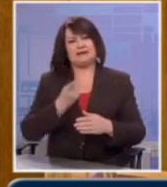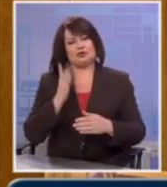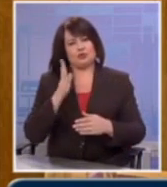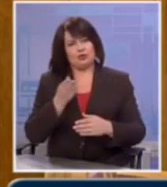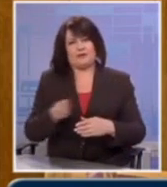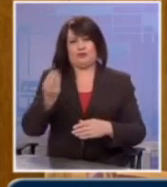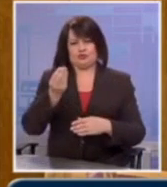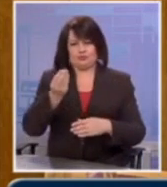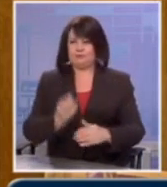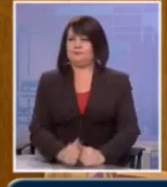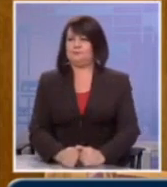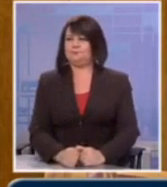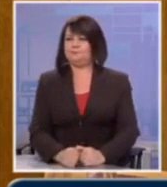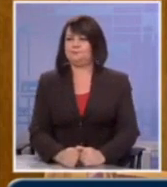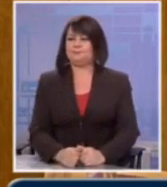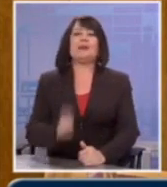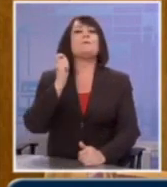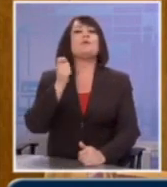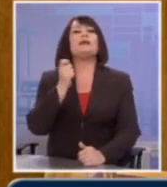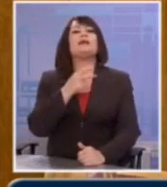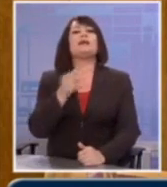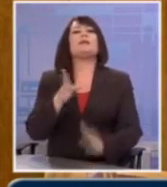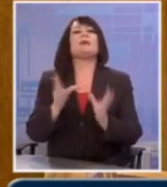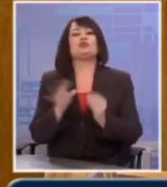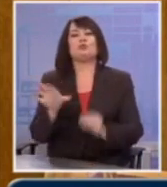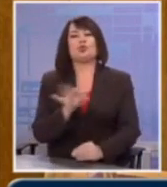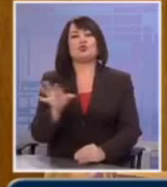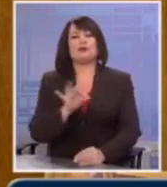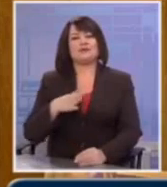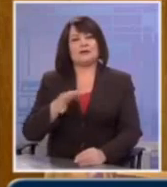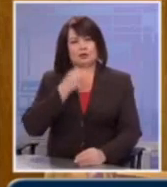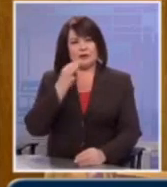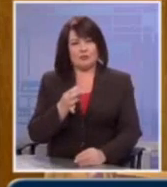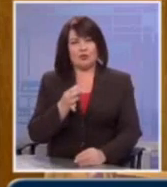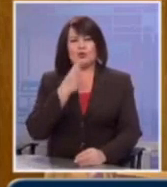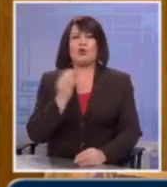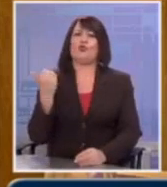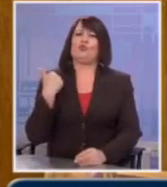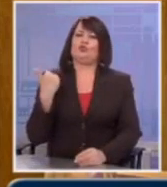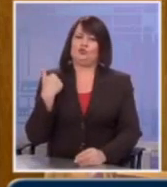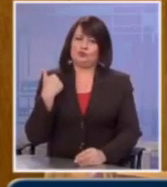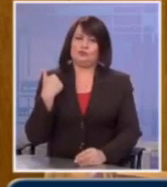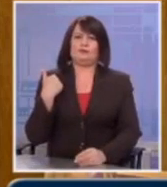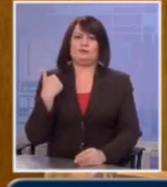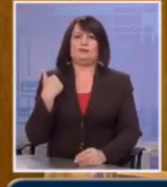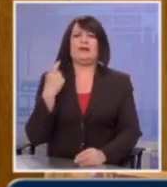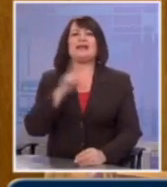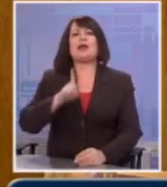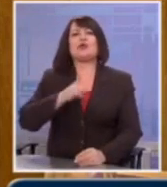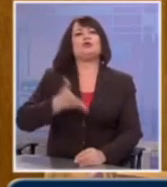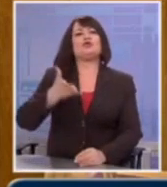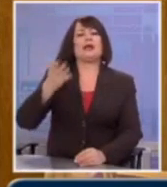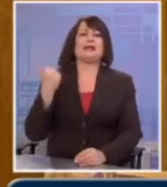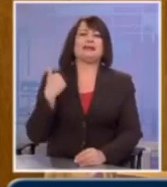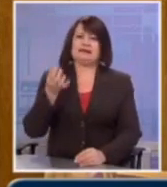75% για την πολιτική των προσλήψεων ήθελα να πω επειδή έβαλε τα ζητήματα αυτά ο κύριος μητσοτάκης